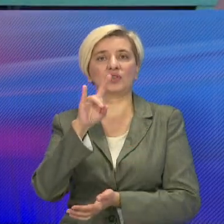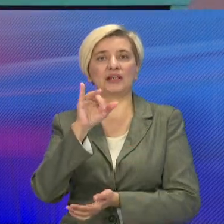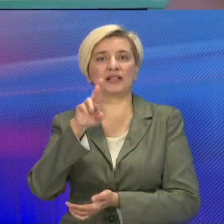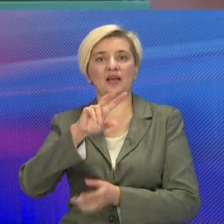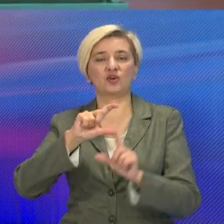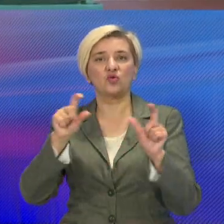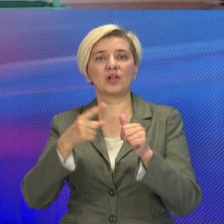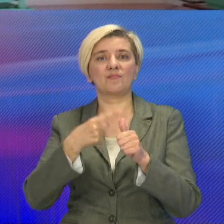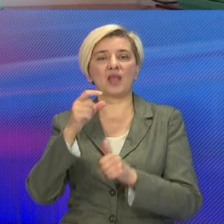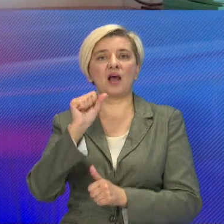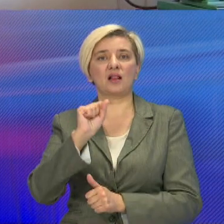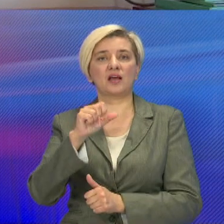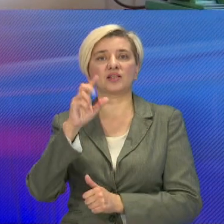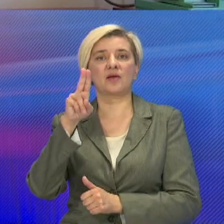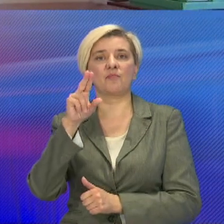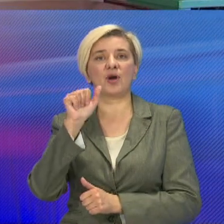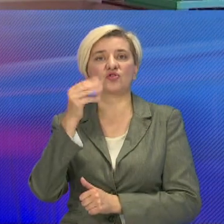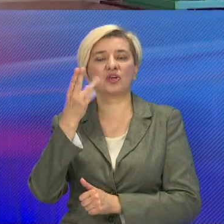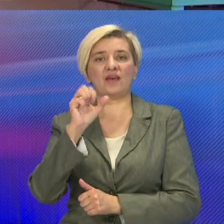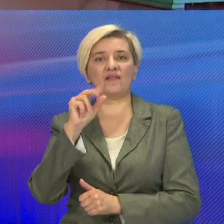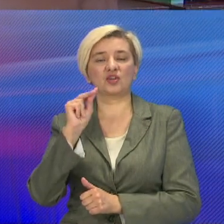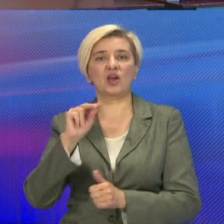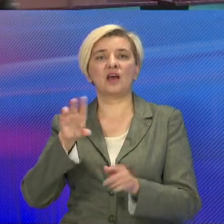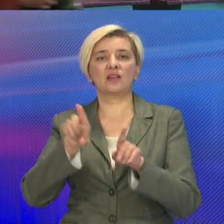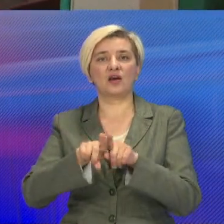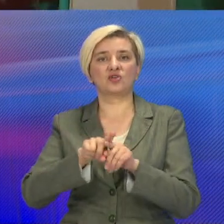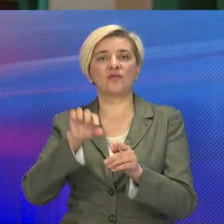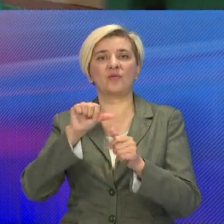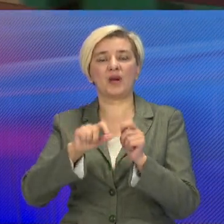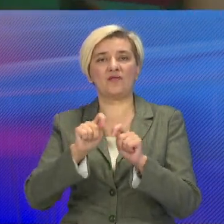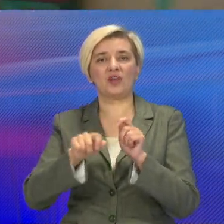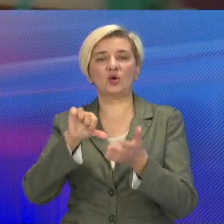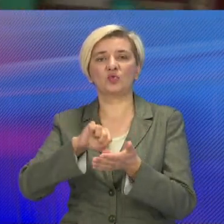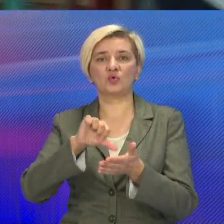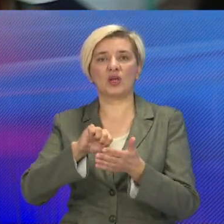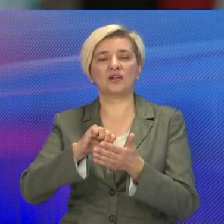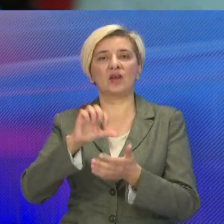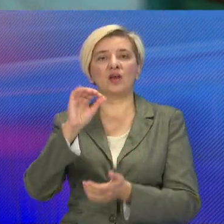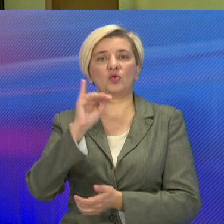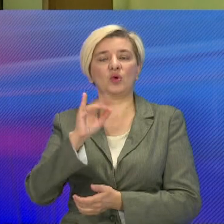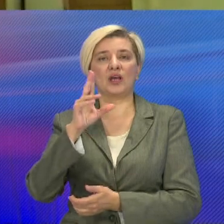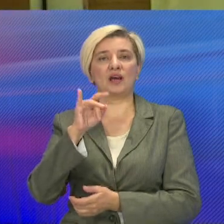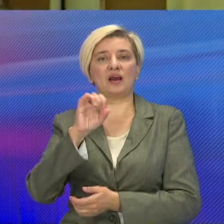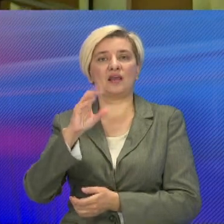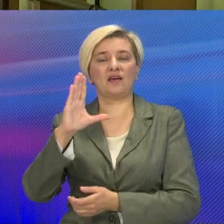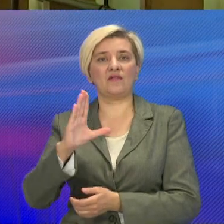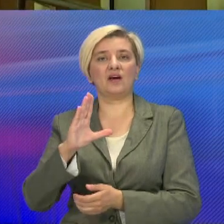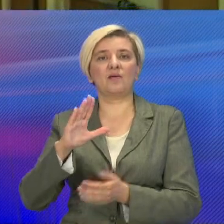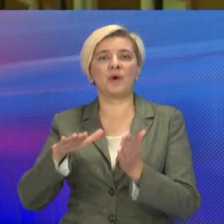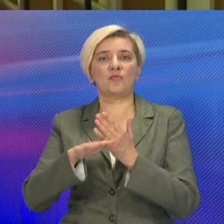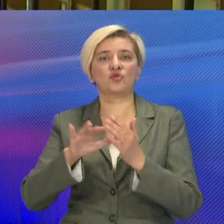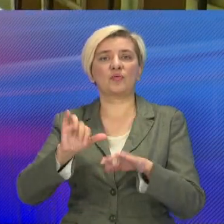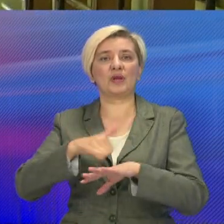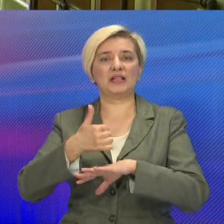Пашкевич. До мониторингу долучился Юрий Караев, помощник президента Беларуси и инспектор по Гродненской области. Специалисты оглядели